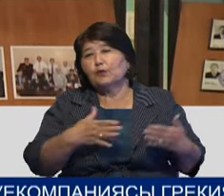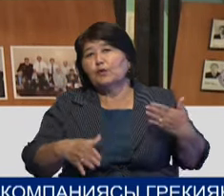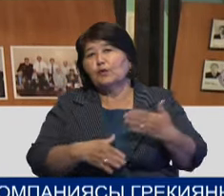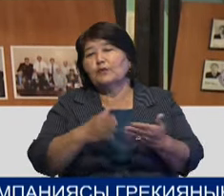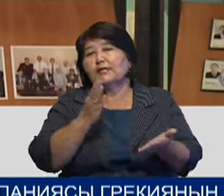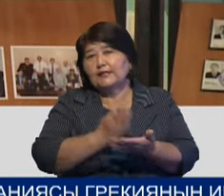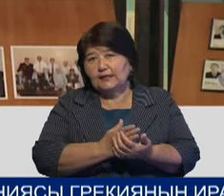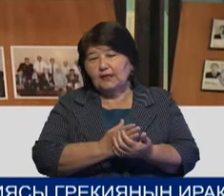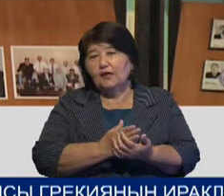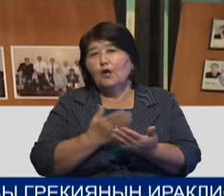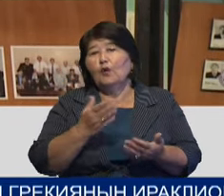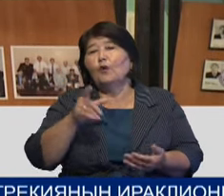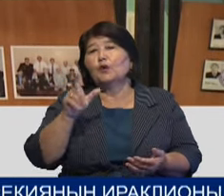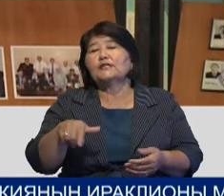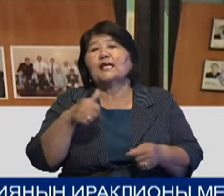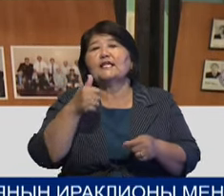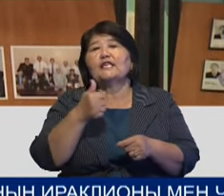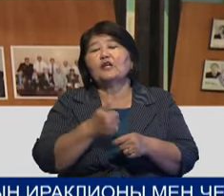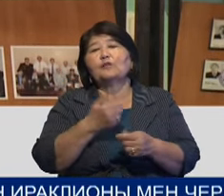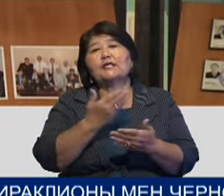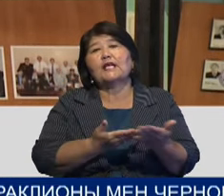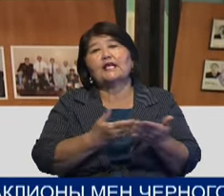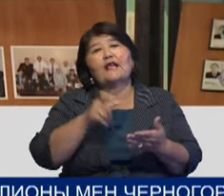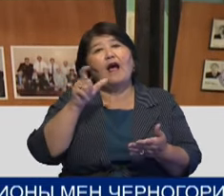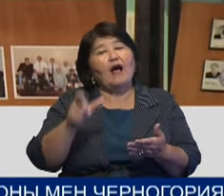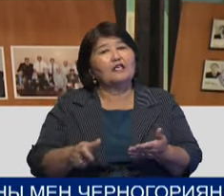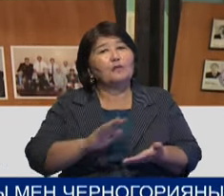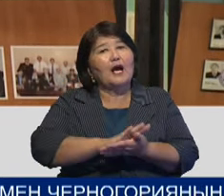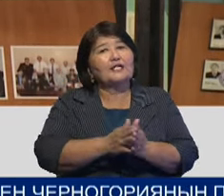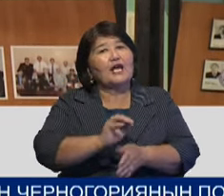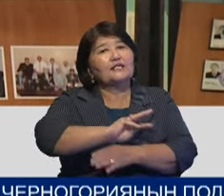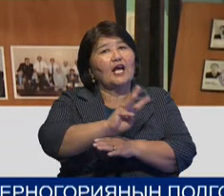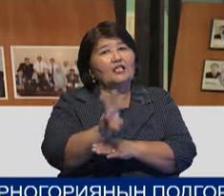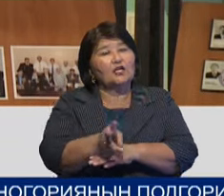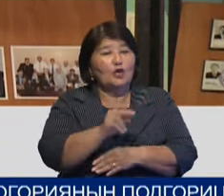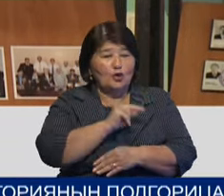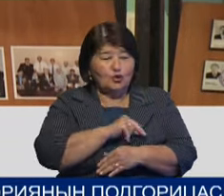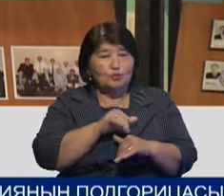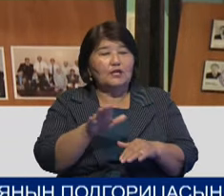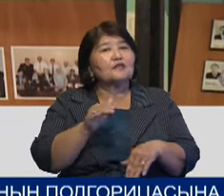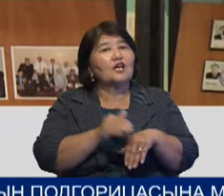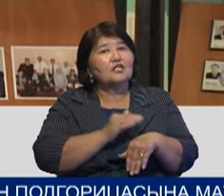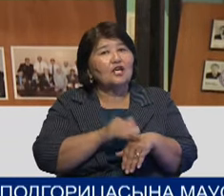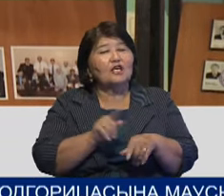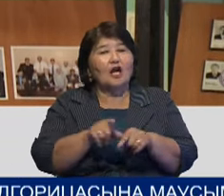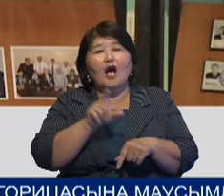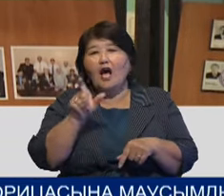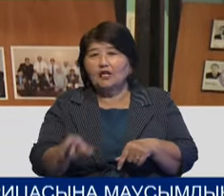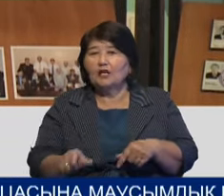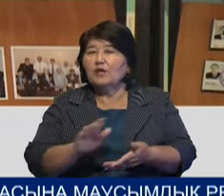тиді. Ол кісінің ең басты қағидасы адамға жағдай жасау. Жұмысың жүрсе шырағым адамның жағдайын жаса